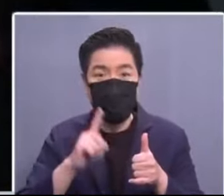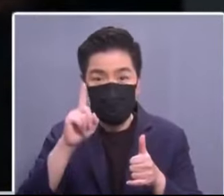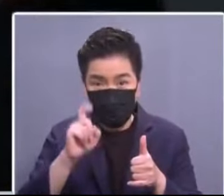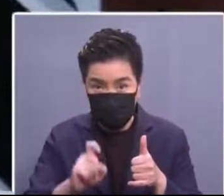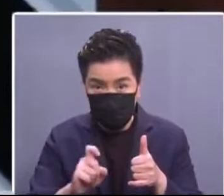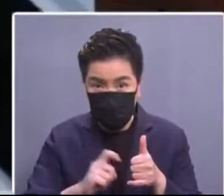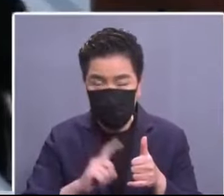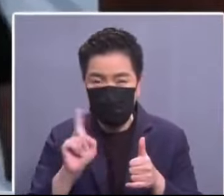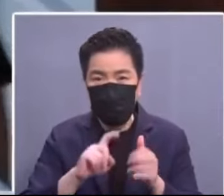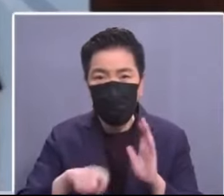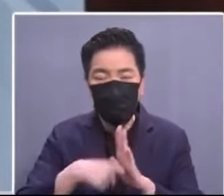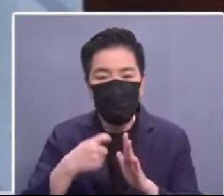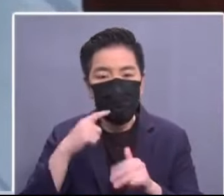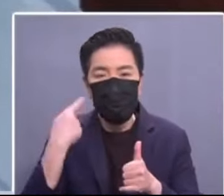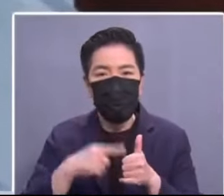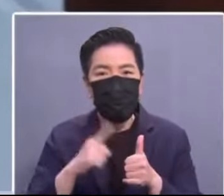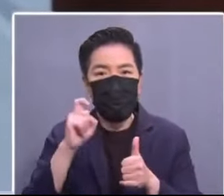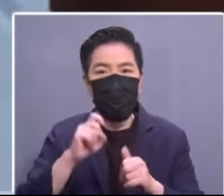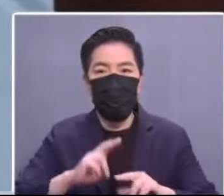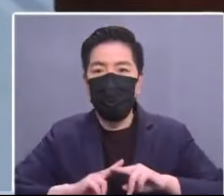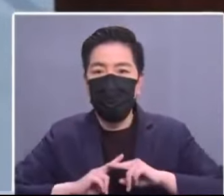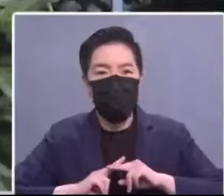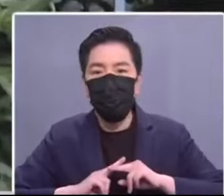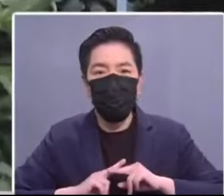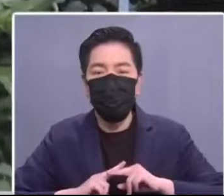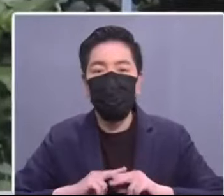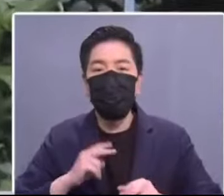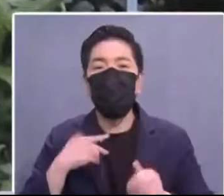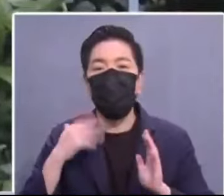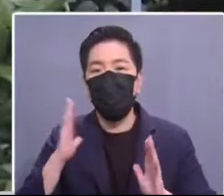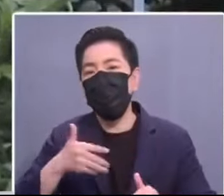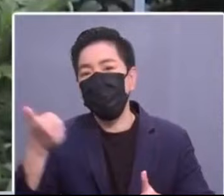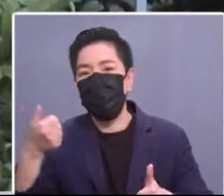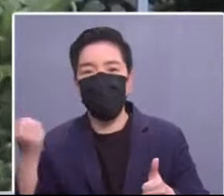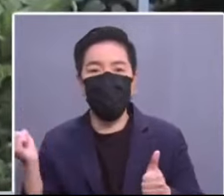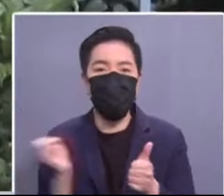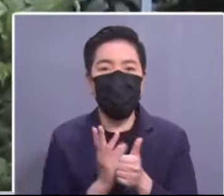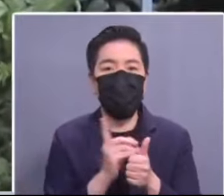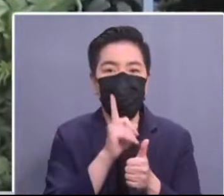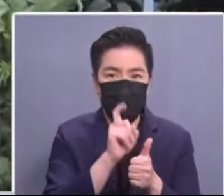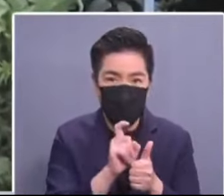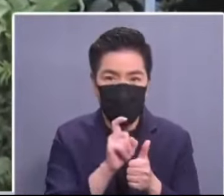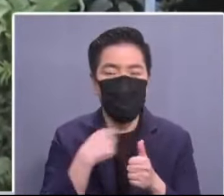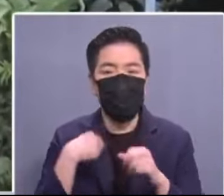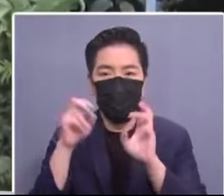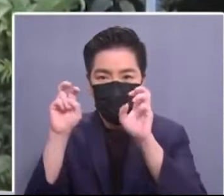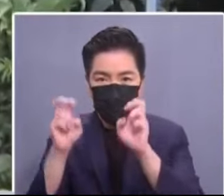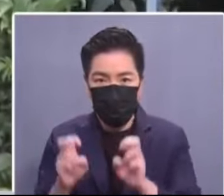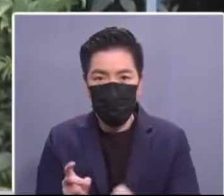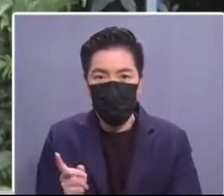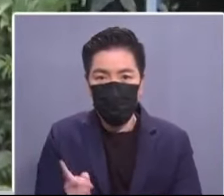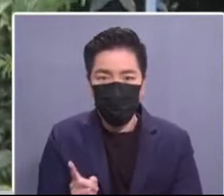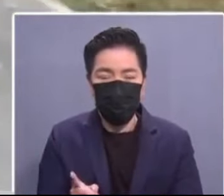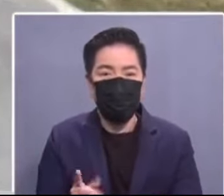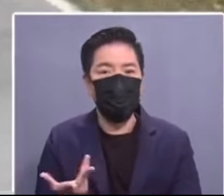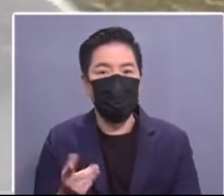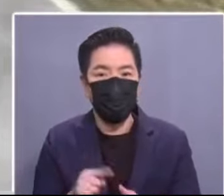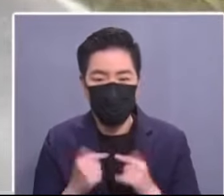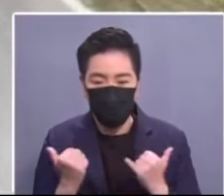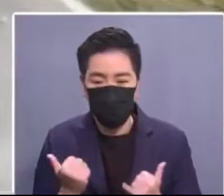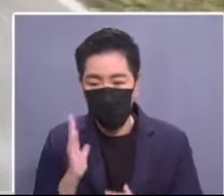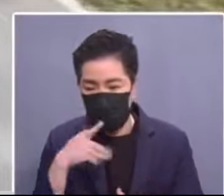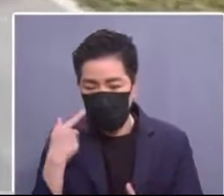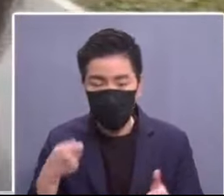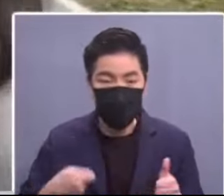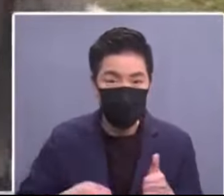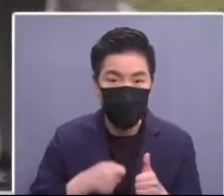ารเลยนะคะก็คือเธอไม่ได้เสียชีวิตเองถูกทำให้ตายเนี่ยนะคะก็ยังไม่ได้ตัดประเด็นใดทิ้งไปและยังไม่ระบุว่าคนร้ายเ